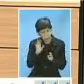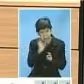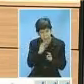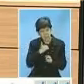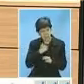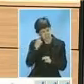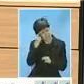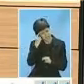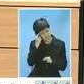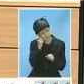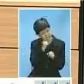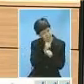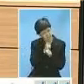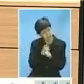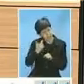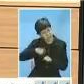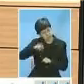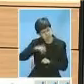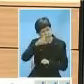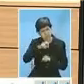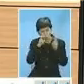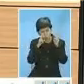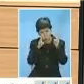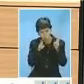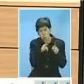ำลังสับสนว่างานของศาลค้าง